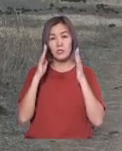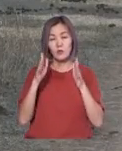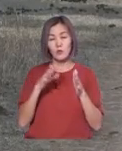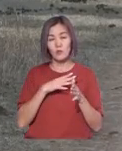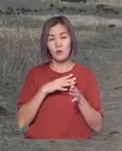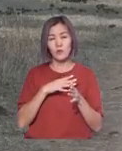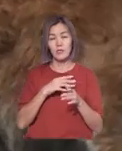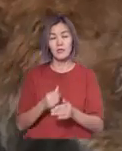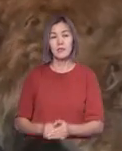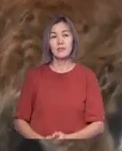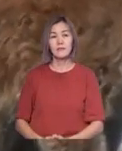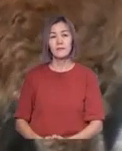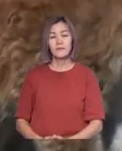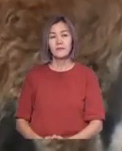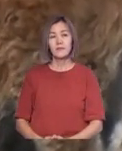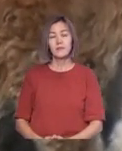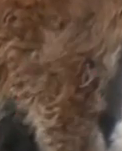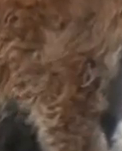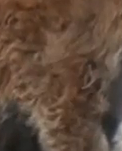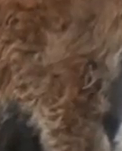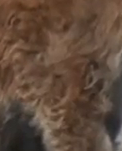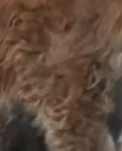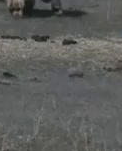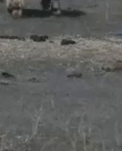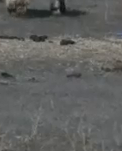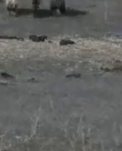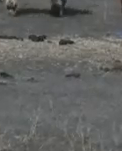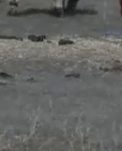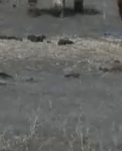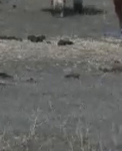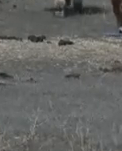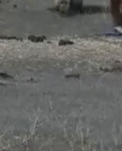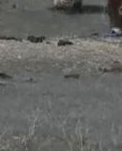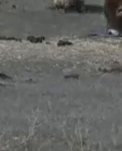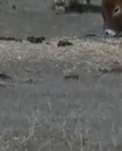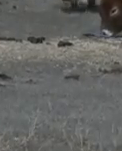дейді әкімдік өкілдері. Айған Мақұмбай, Бекжан Кенжібай, Жетісу телеарнасы, Алматы облысынан.